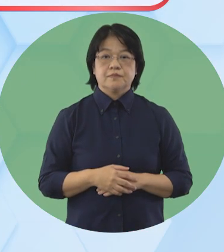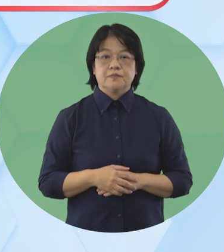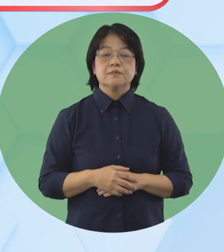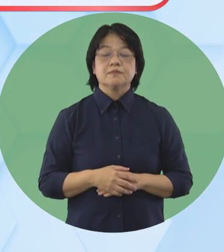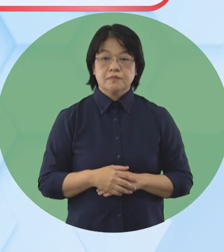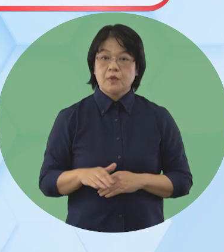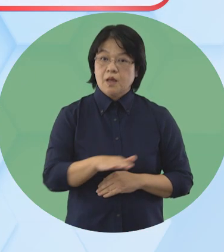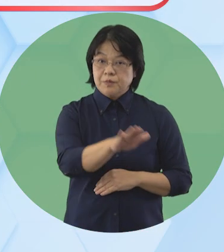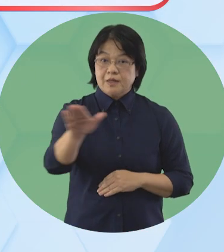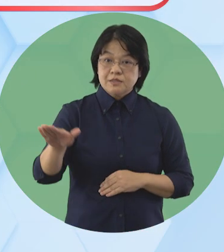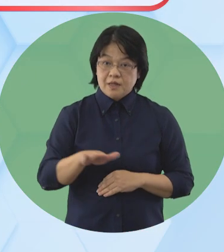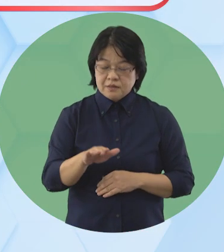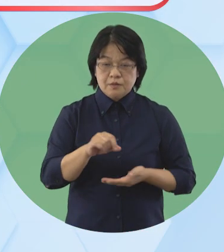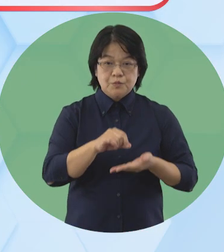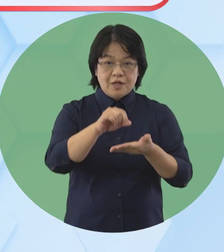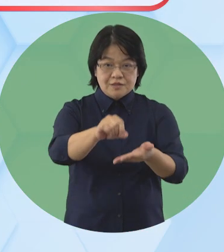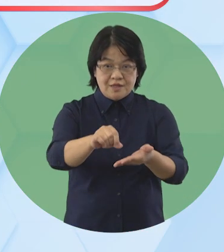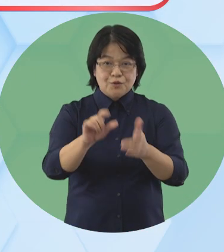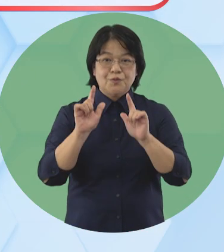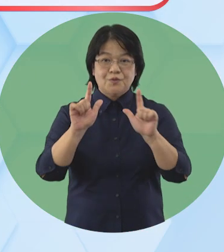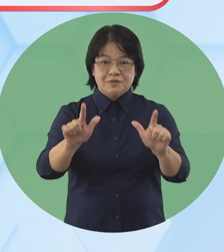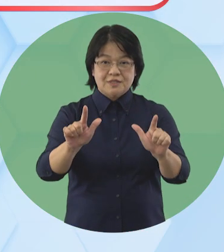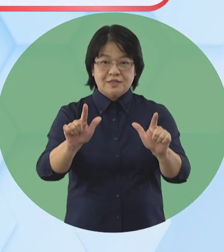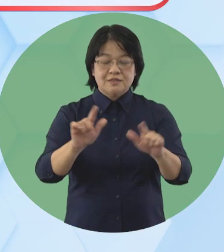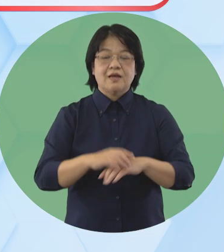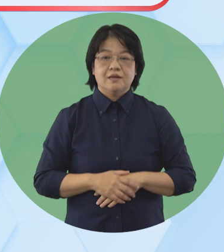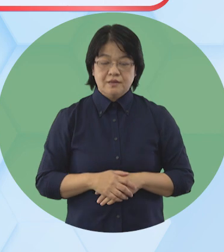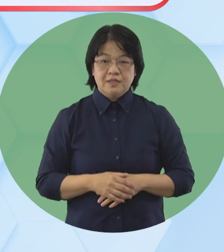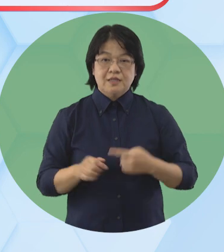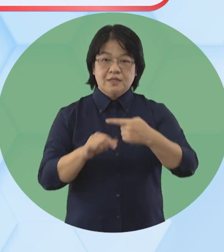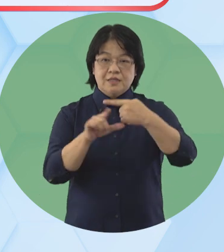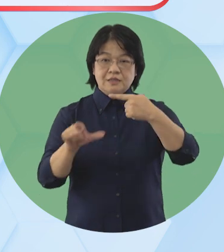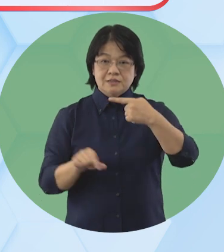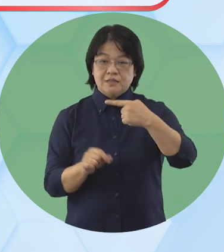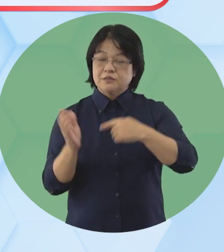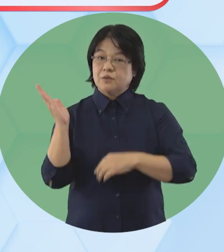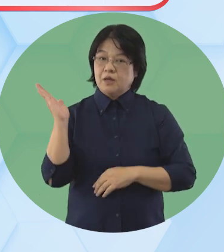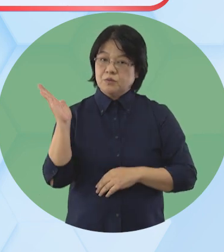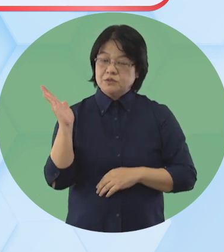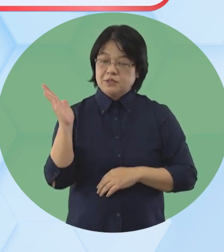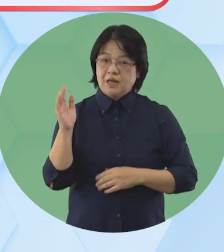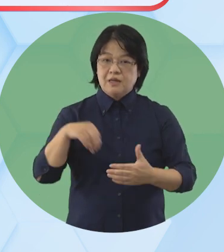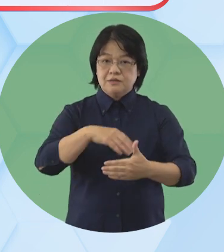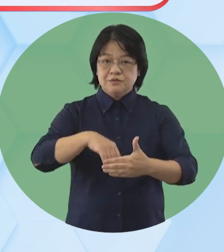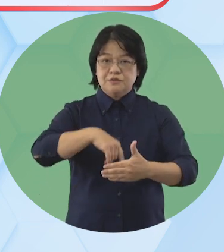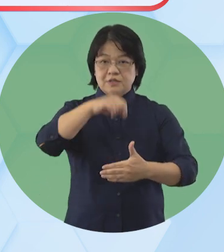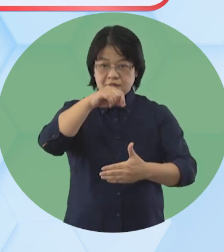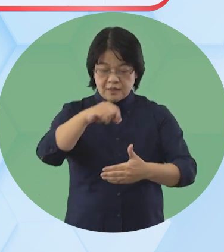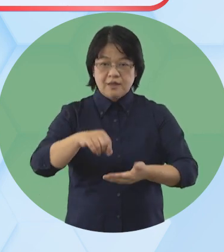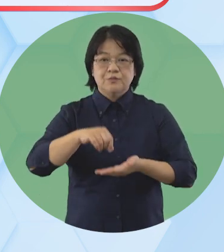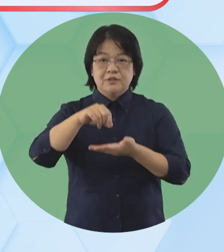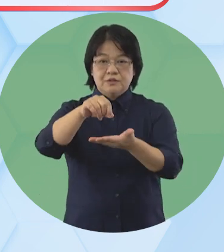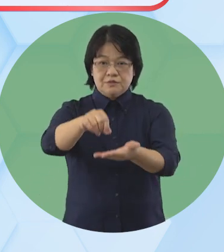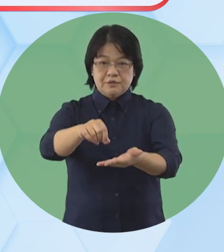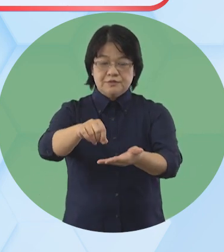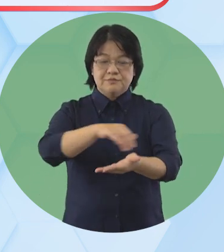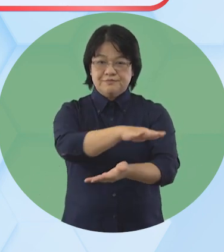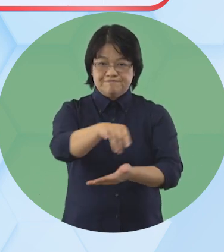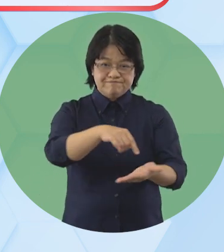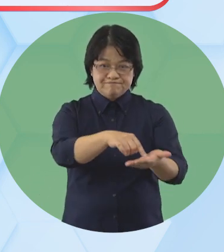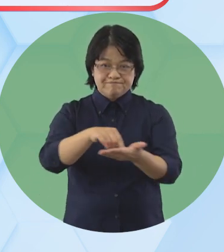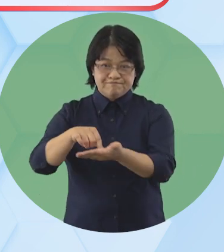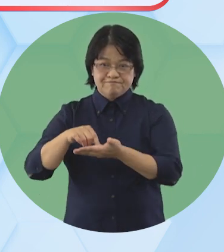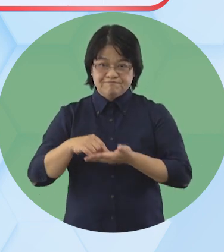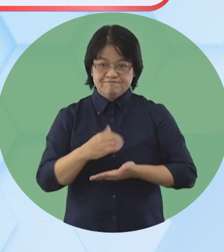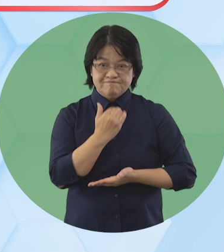ここで視聴者プレゼントのお知らせじゃ。今月はこちらの商品を抽選でプレゼント。みんなのご応募待